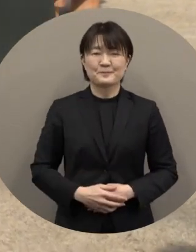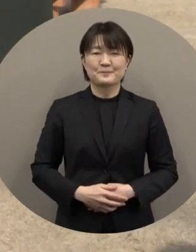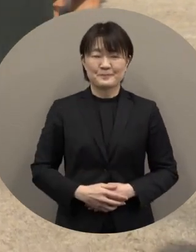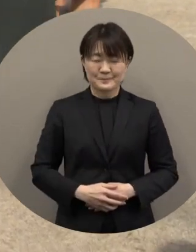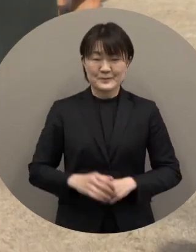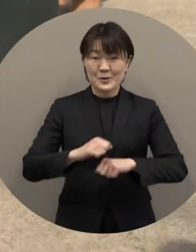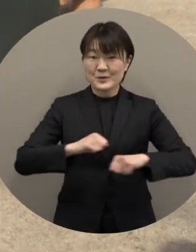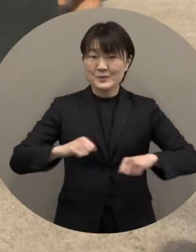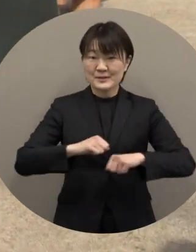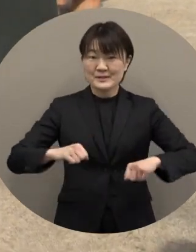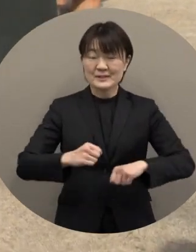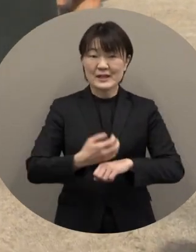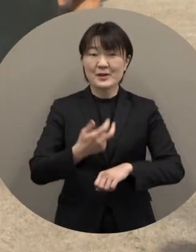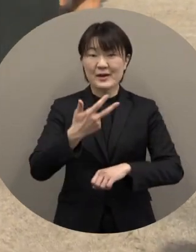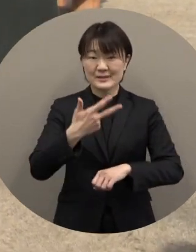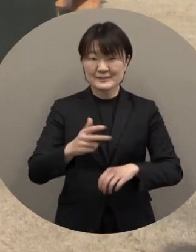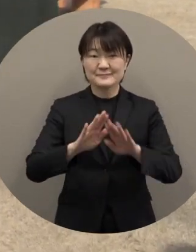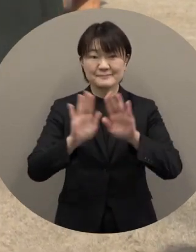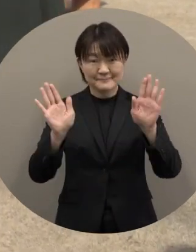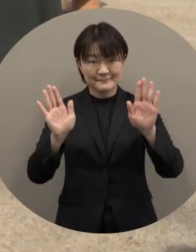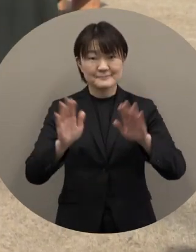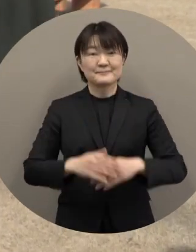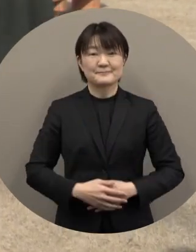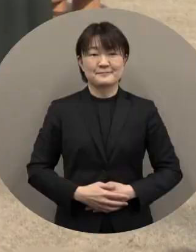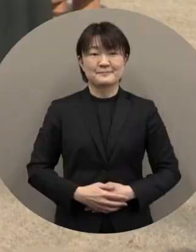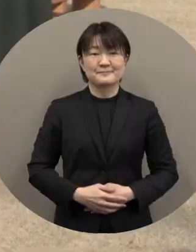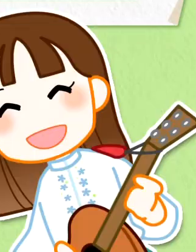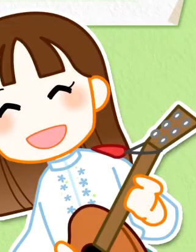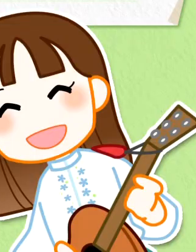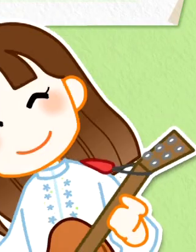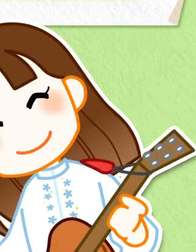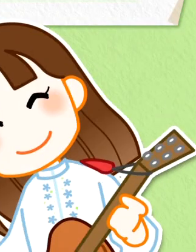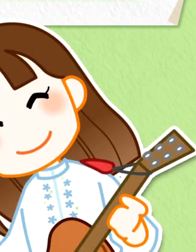ょう、 はい、 のびのびしい埼玉市スタート。